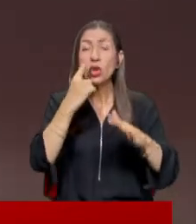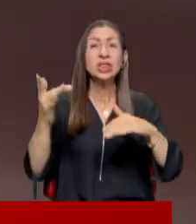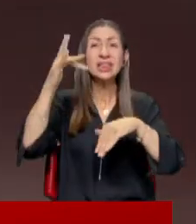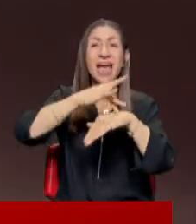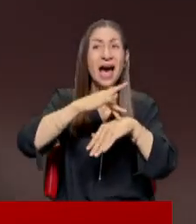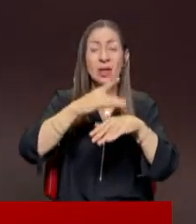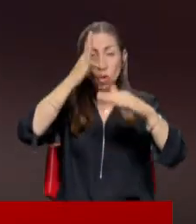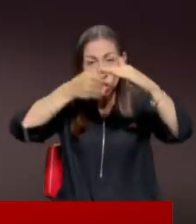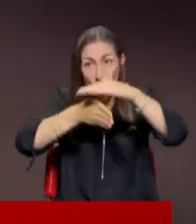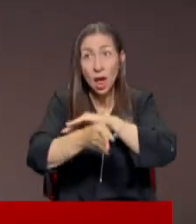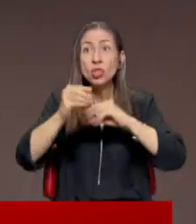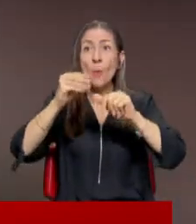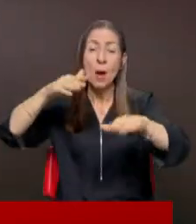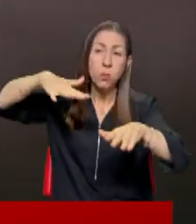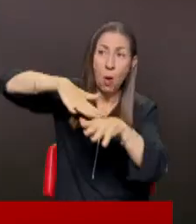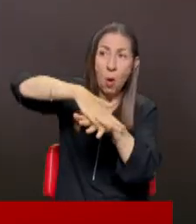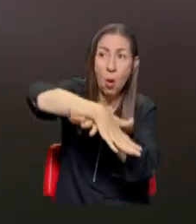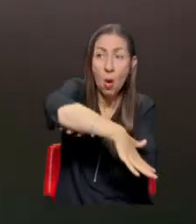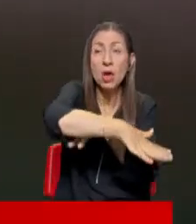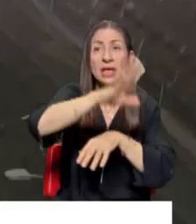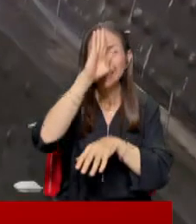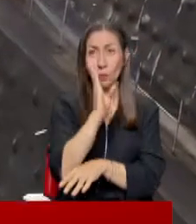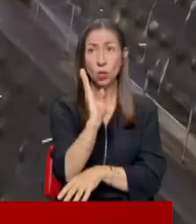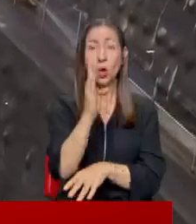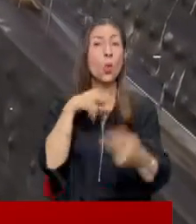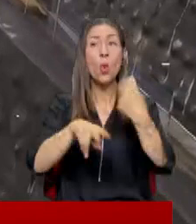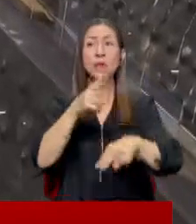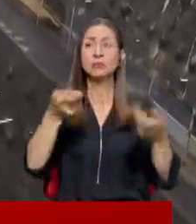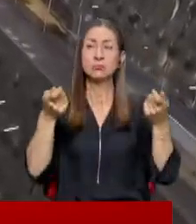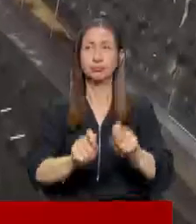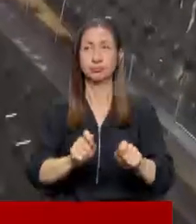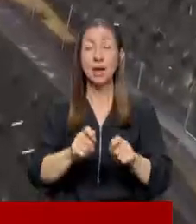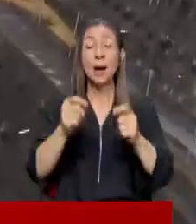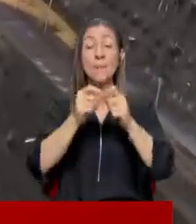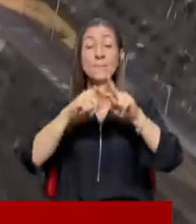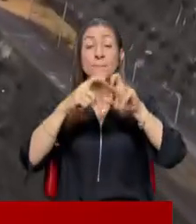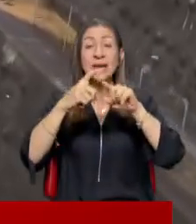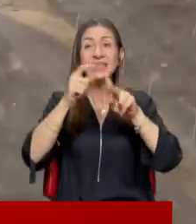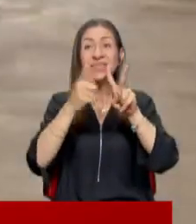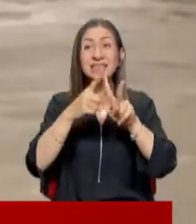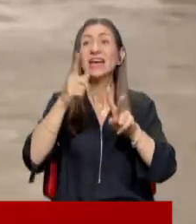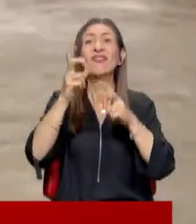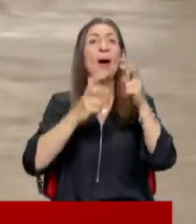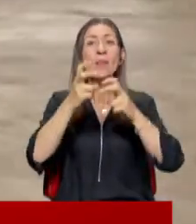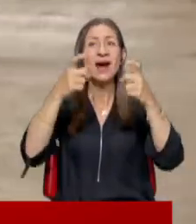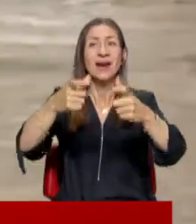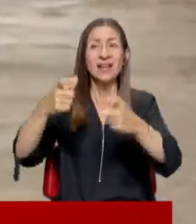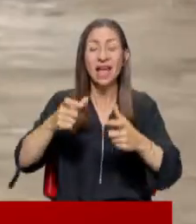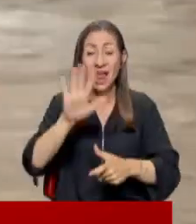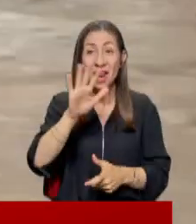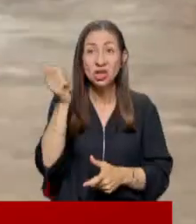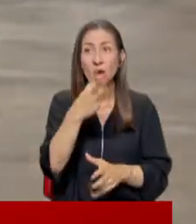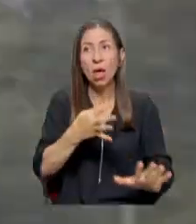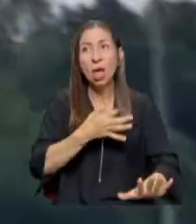tüneli çıkışında heyelan meydana geldi. İstanbul yönüne ulaşım kapandı. Bartın'daysa sanayi sitesinde çalışan 50